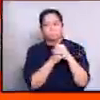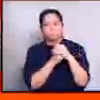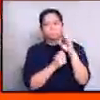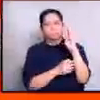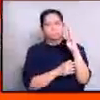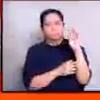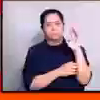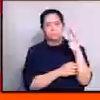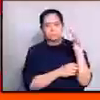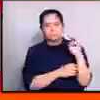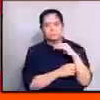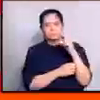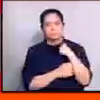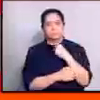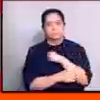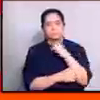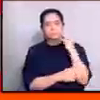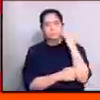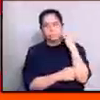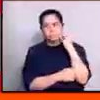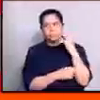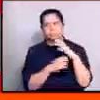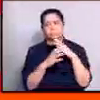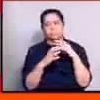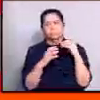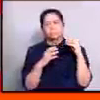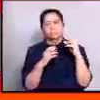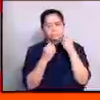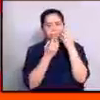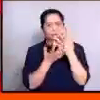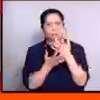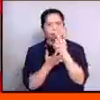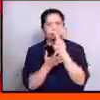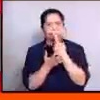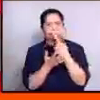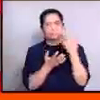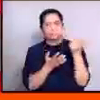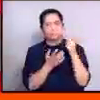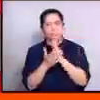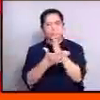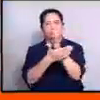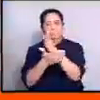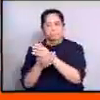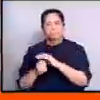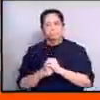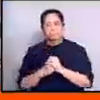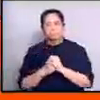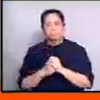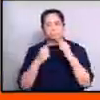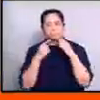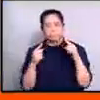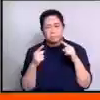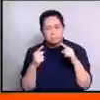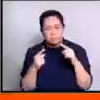BBM at saka ni Senator Amy. At nagsabi naman sila na kanilang pupuntahan ito. Sa pahayag naman